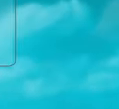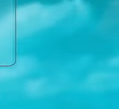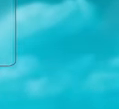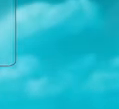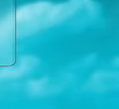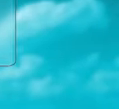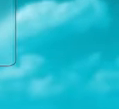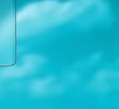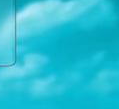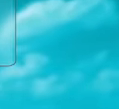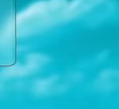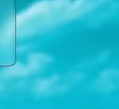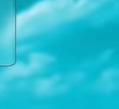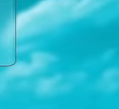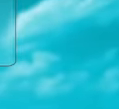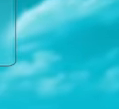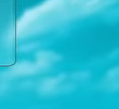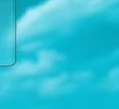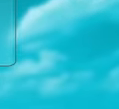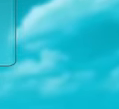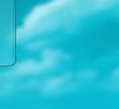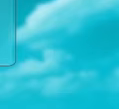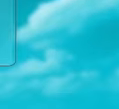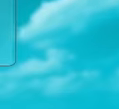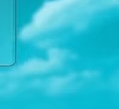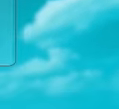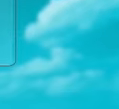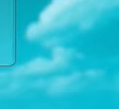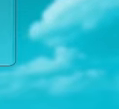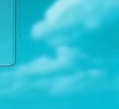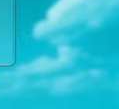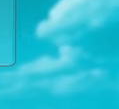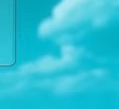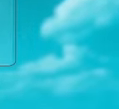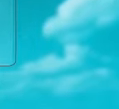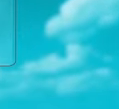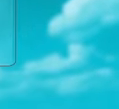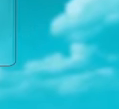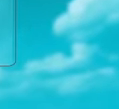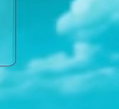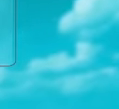8. В Сырдарьинском районе днем плюс 6, ночью минус 7.